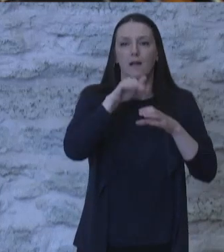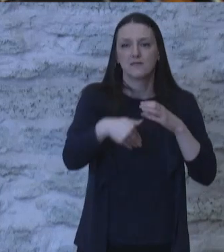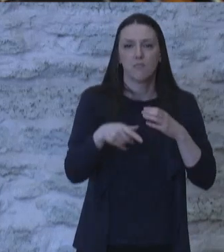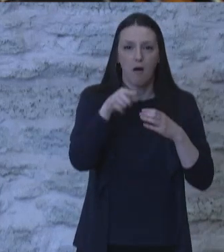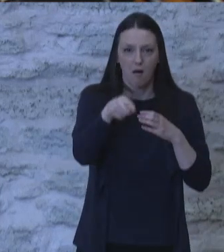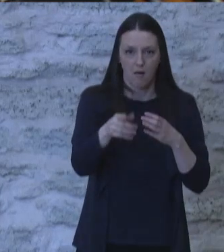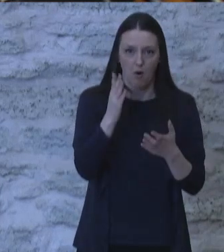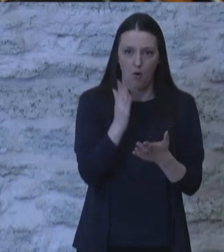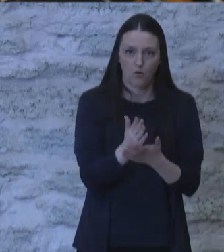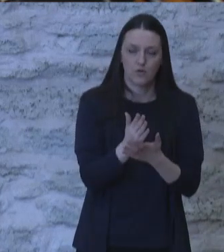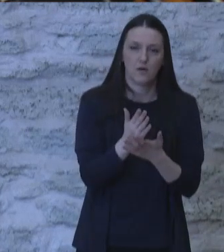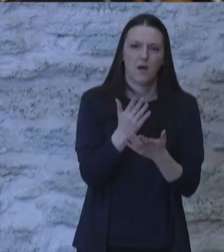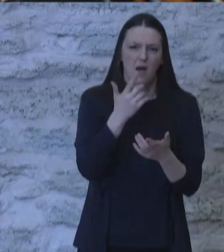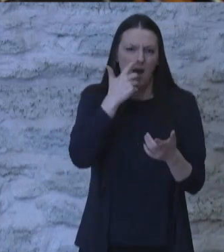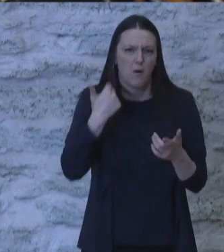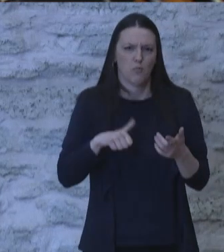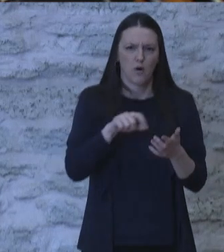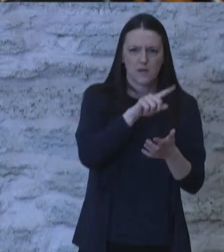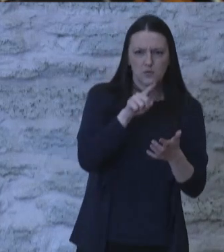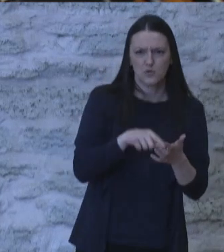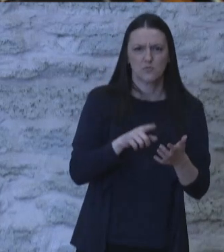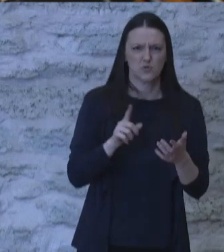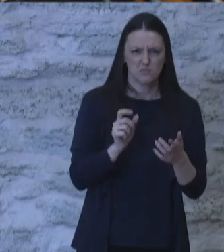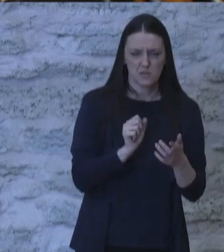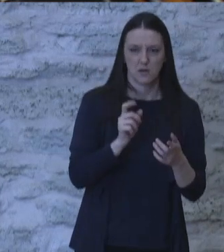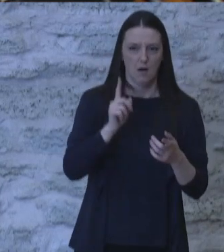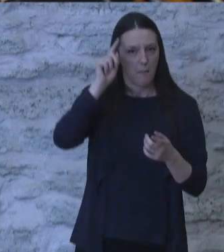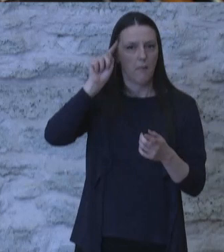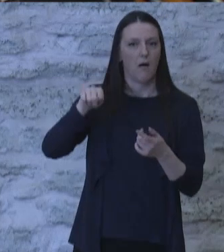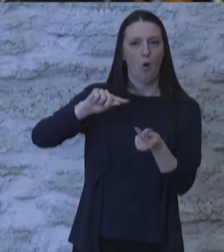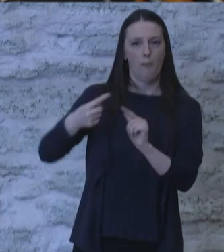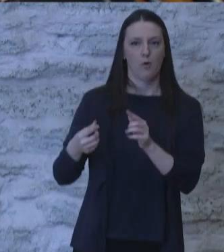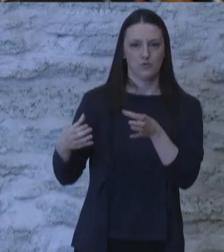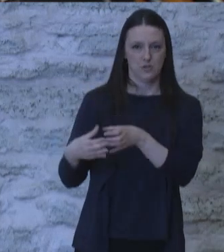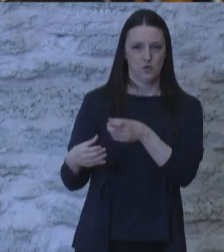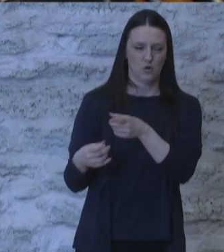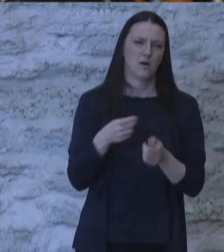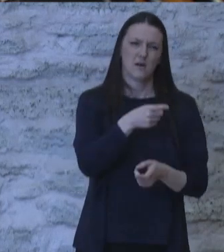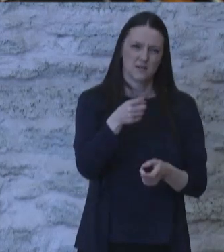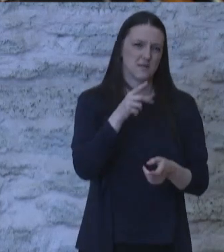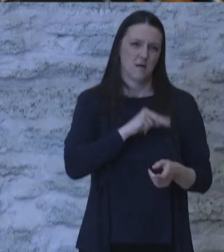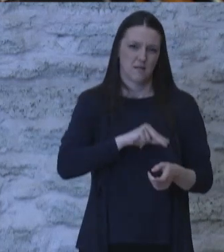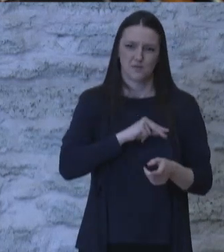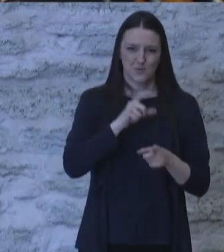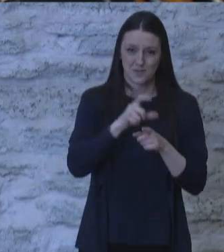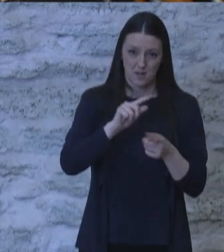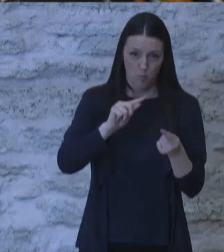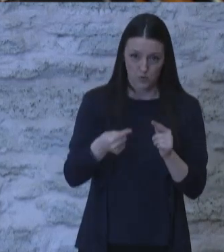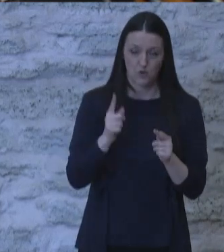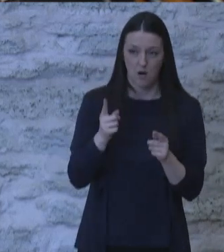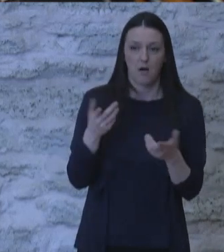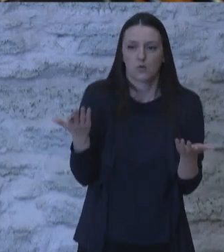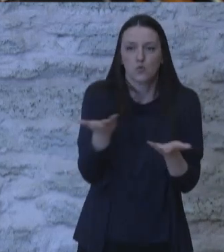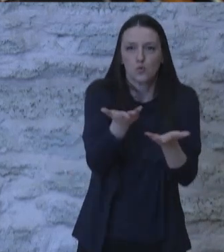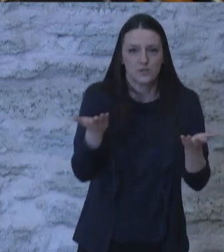teekoht, teilt küsitakse evameldud küsimusi, siis põhjus peab olema oppositsioonis. No te ei olnud oppositsioon, aga siit kuskilt, et mitte